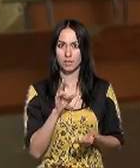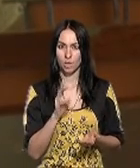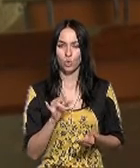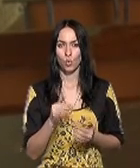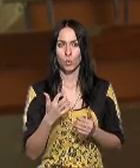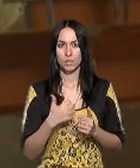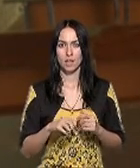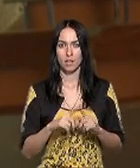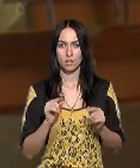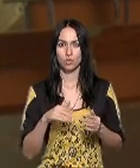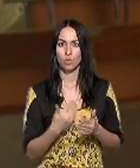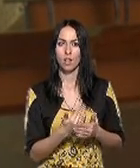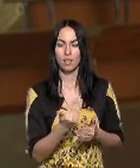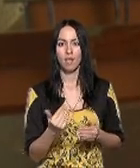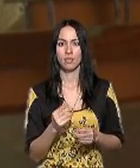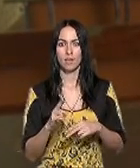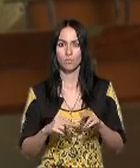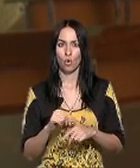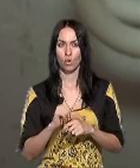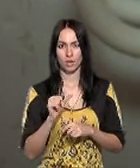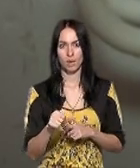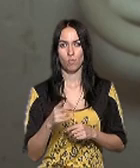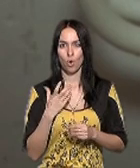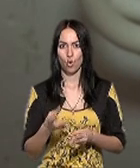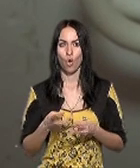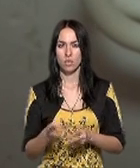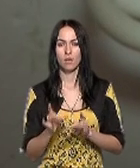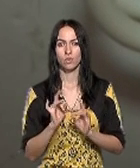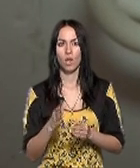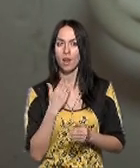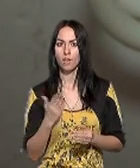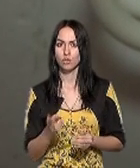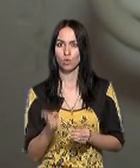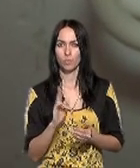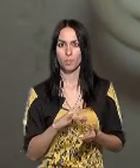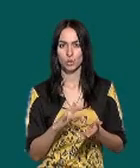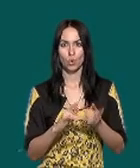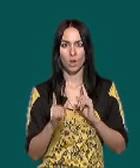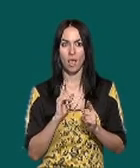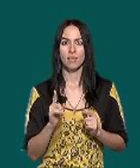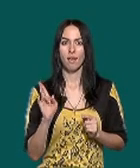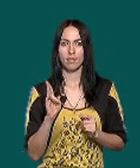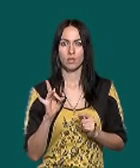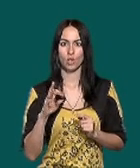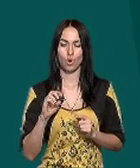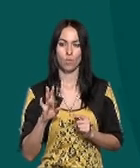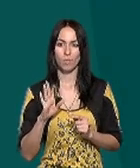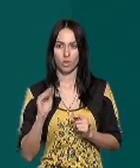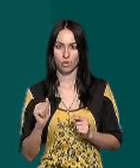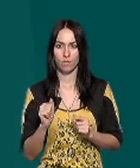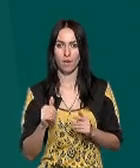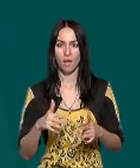школа. Для них будують окрему котельню, говорить речниця Куп'янської міськради Катерина Романова. Вже